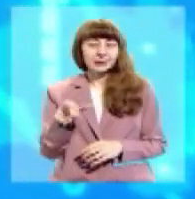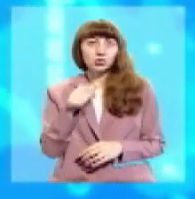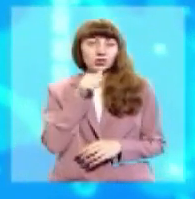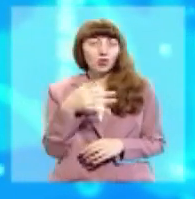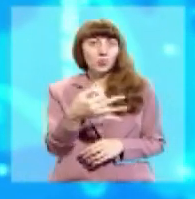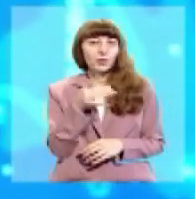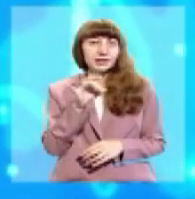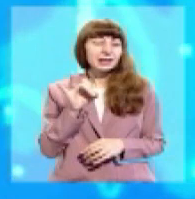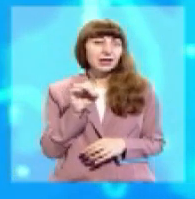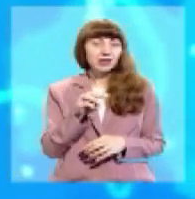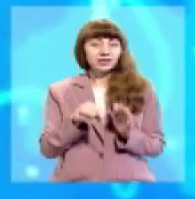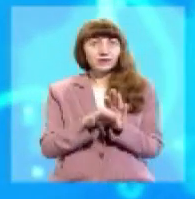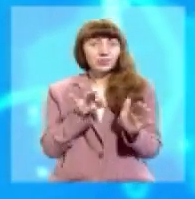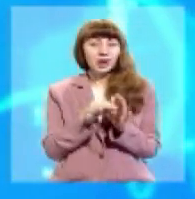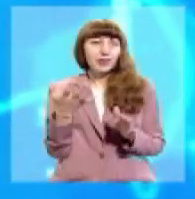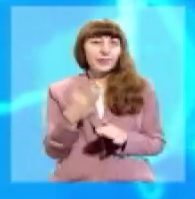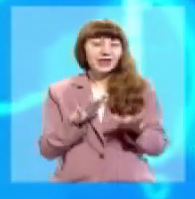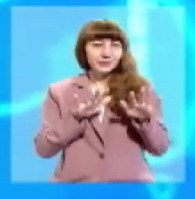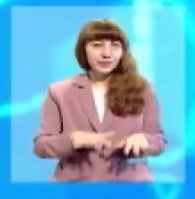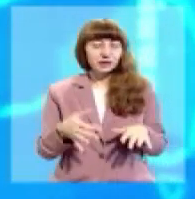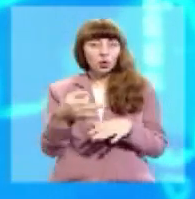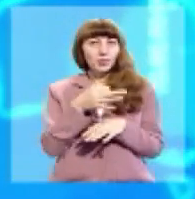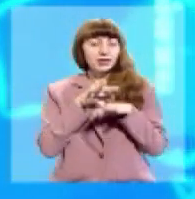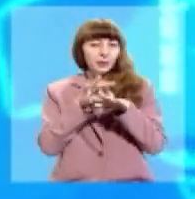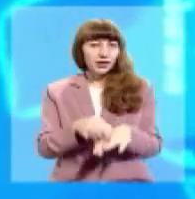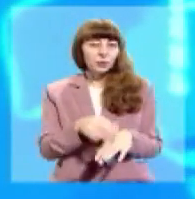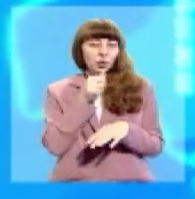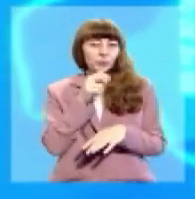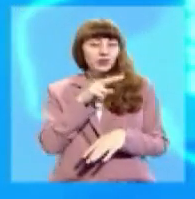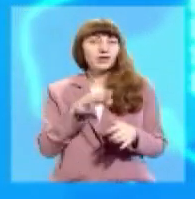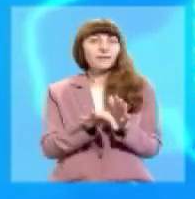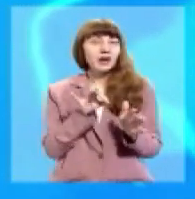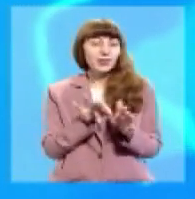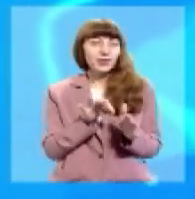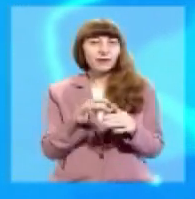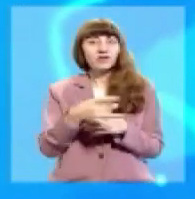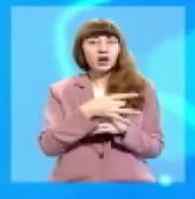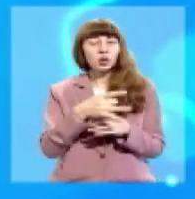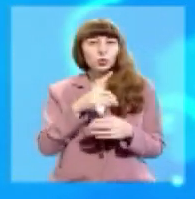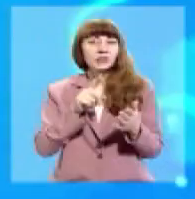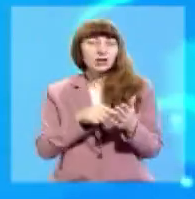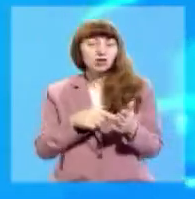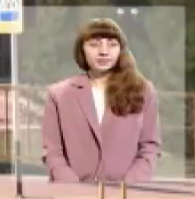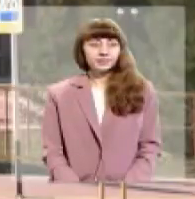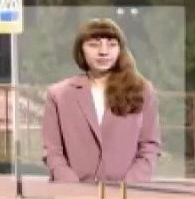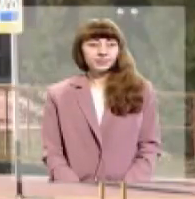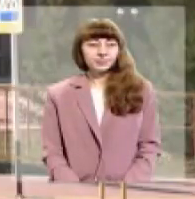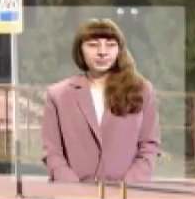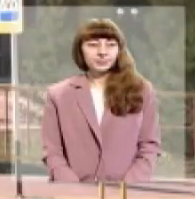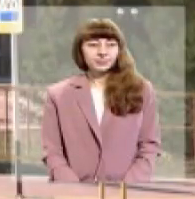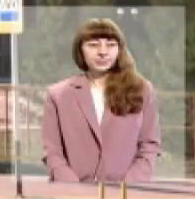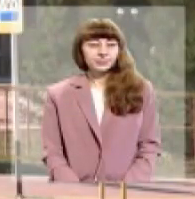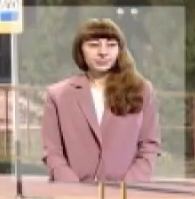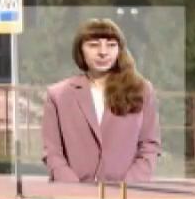мен облыстық маңызы бар қала әкімдерінің пилоттық сайлауын өткізу үшін облыстың 5 өңірін айқындады.